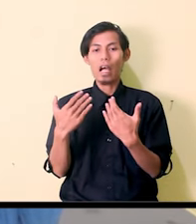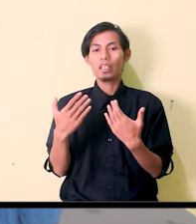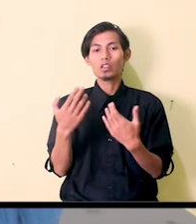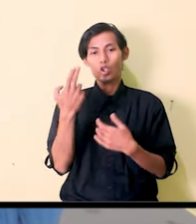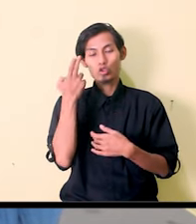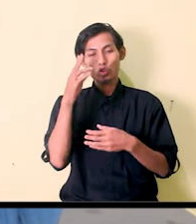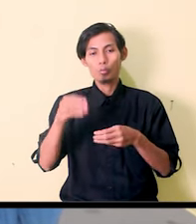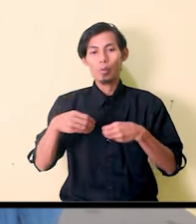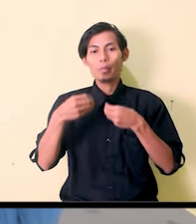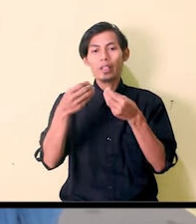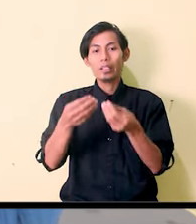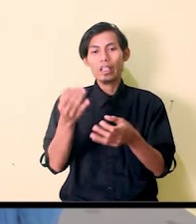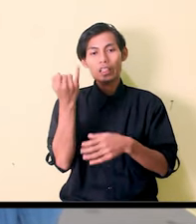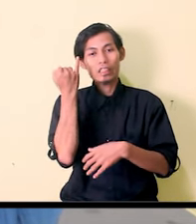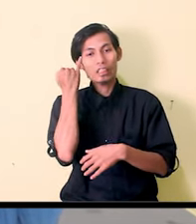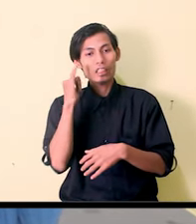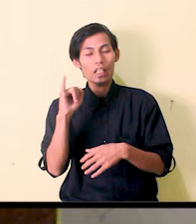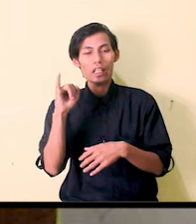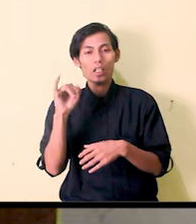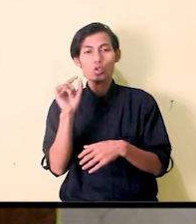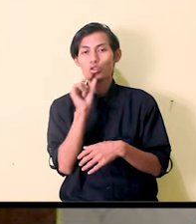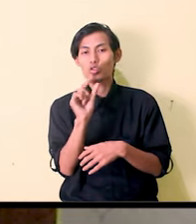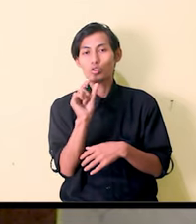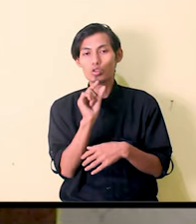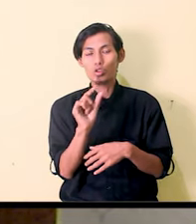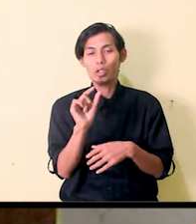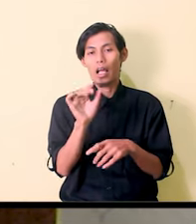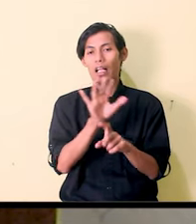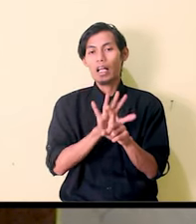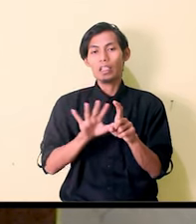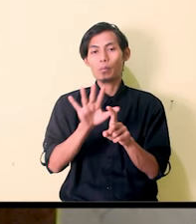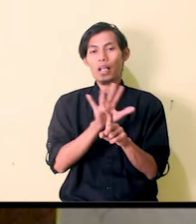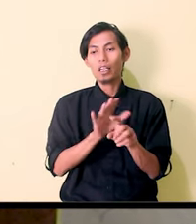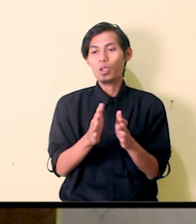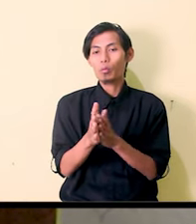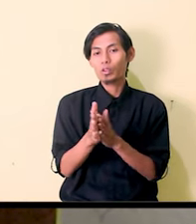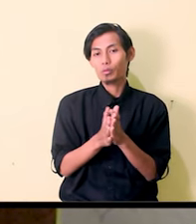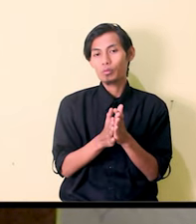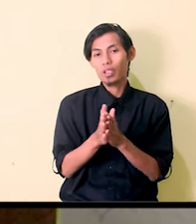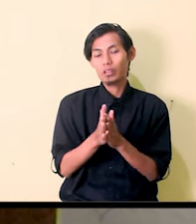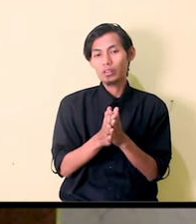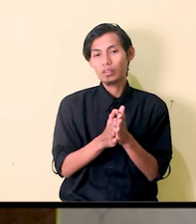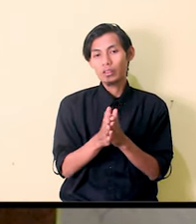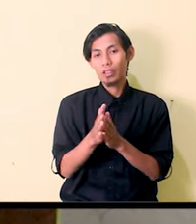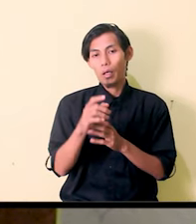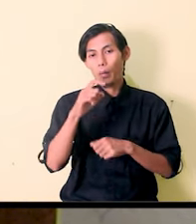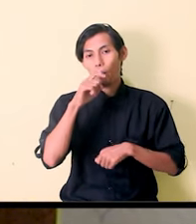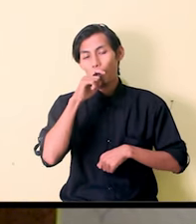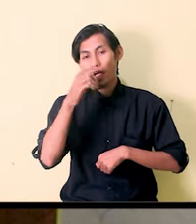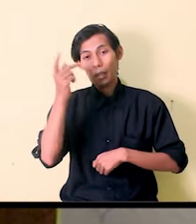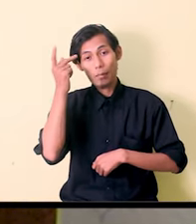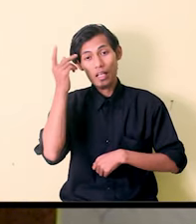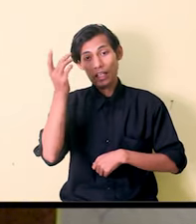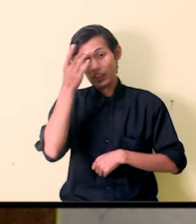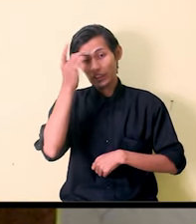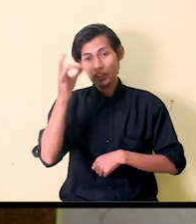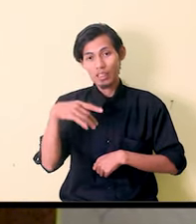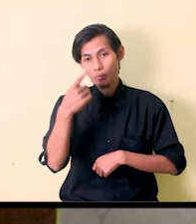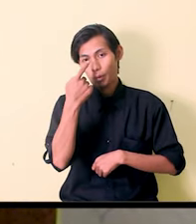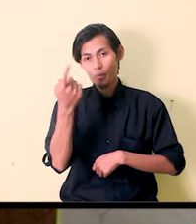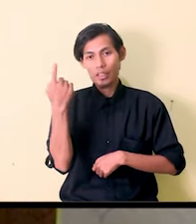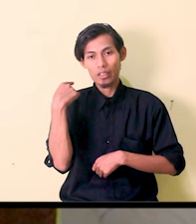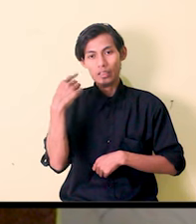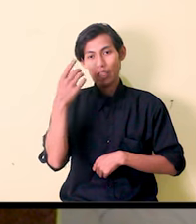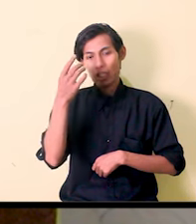biasa sekali pemerintah Desa trebungan nah latar belakang dan motivasinya Pak Kades dan juga Pemerintah desa